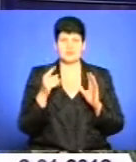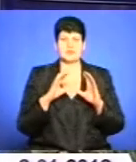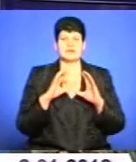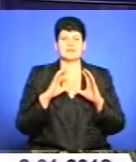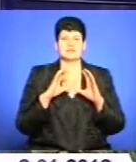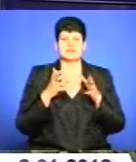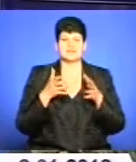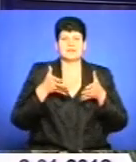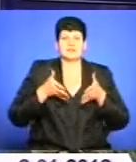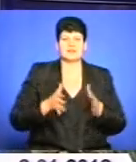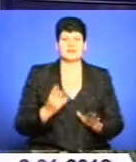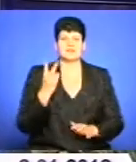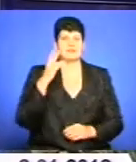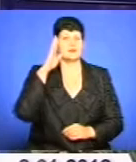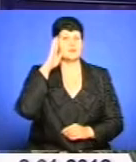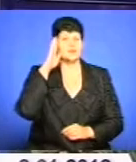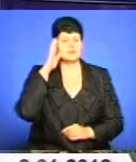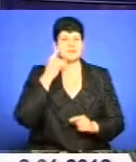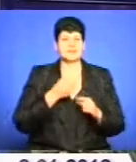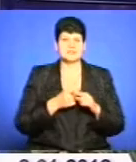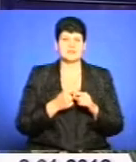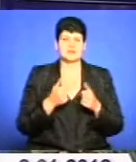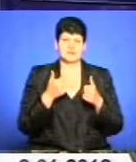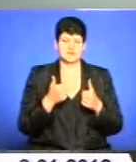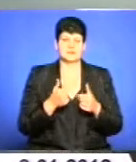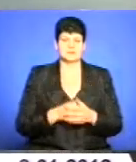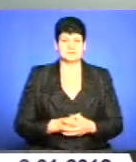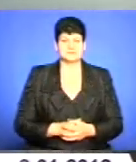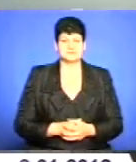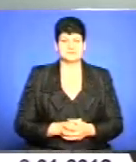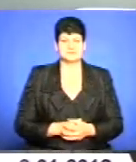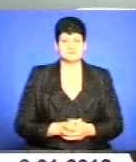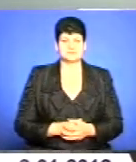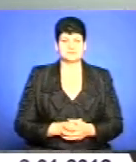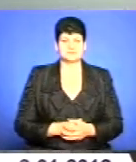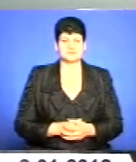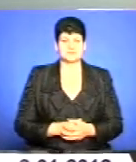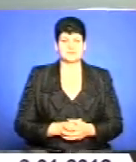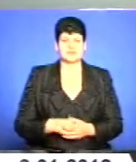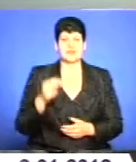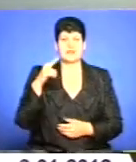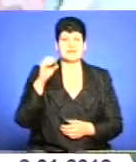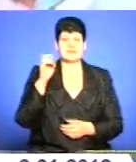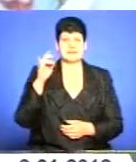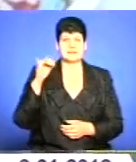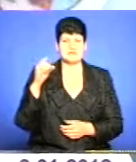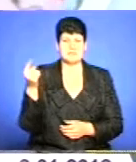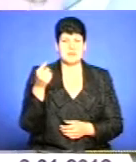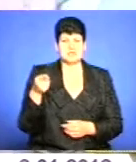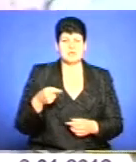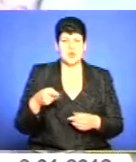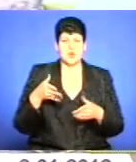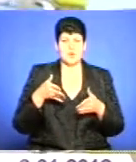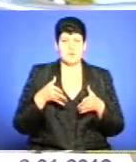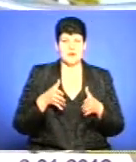з'явилося два хлопчики. Лікарі кажуть, це добрий знак. Денис – перший тернополянин, який цього року